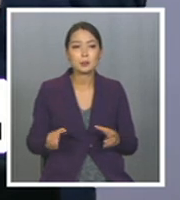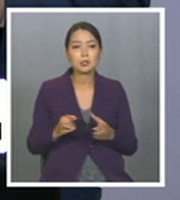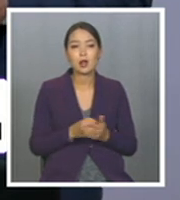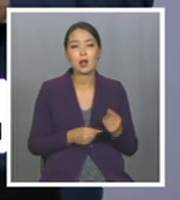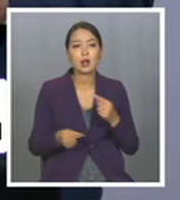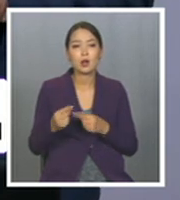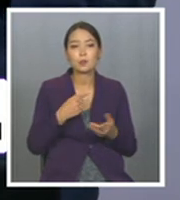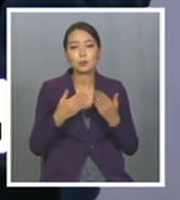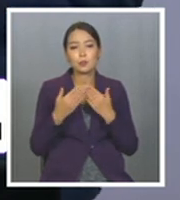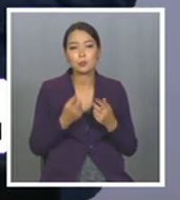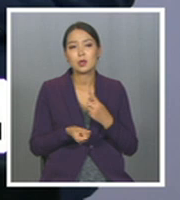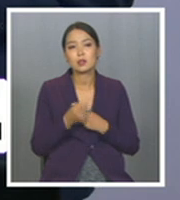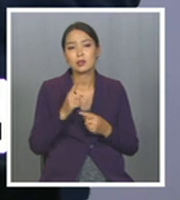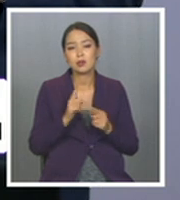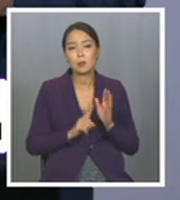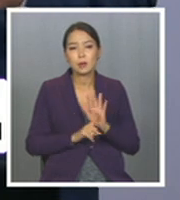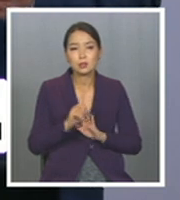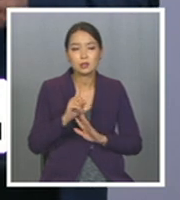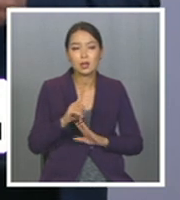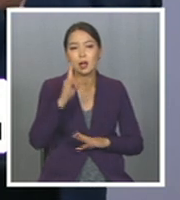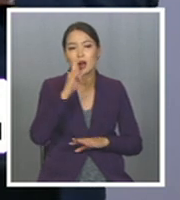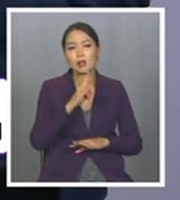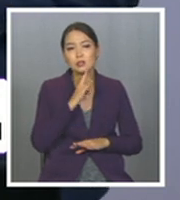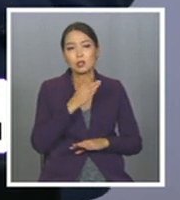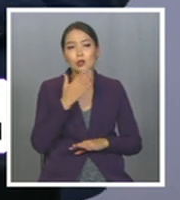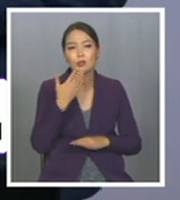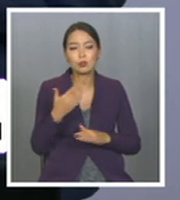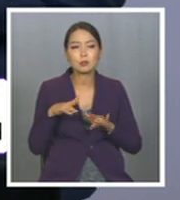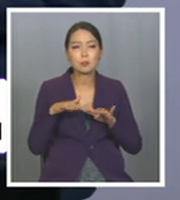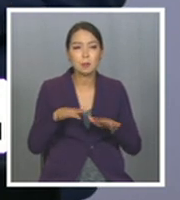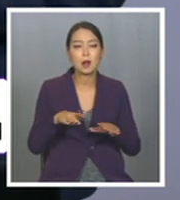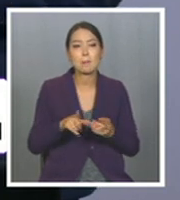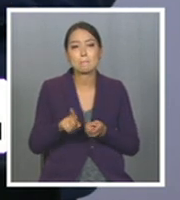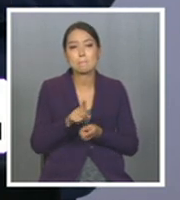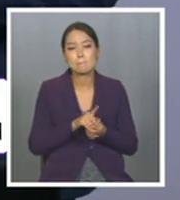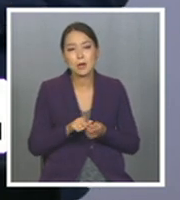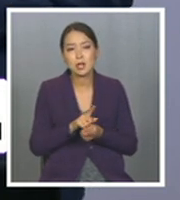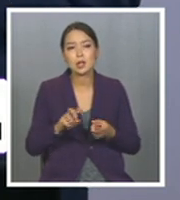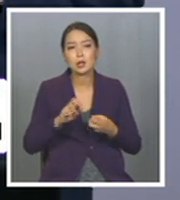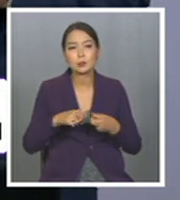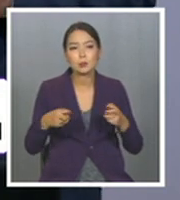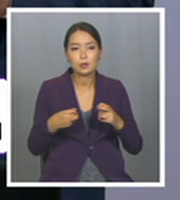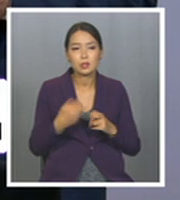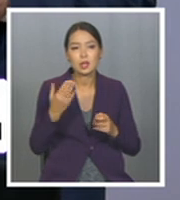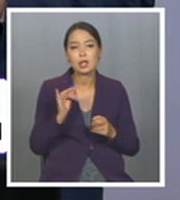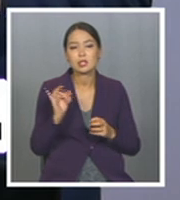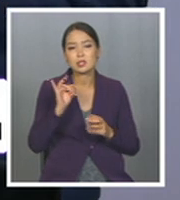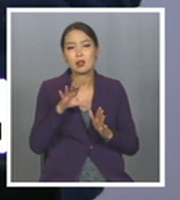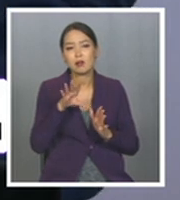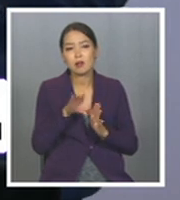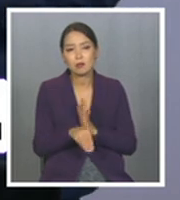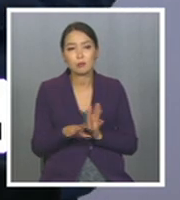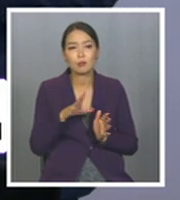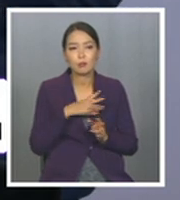ене бастауымен Қазақтың ұлттық шаруашылығын модернизациялау мәселесін терең зерттеді және қарастырды, және